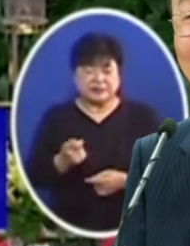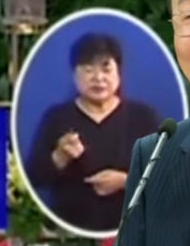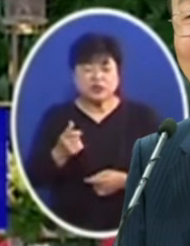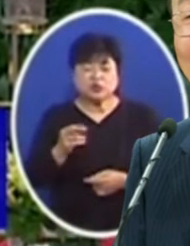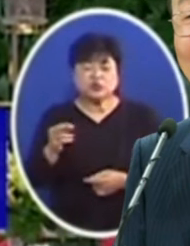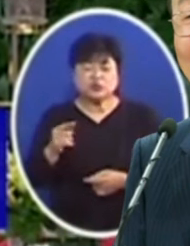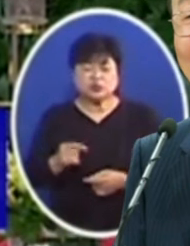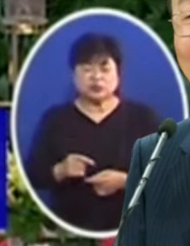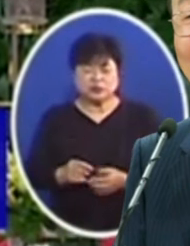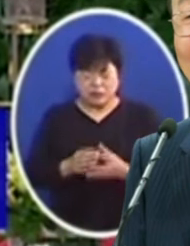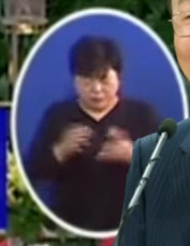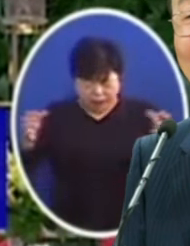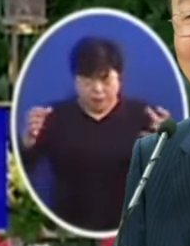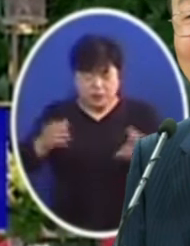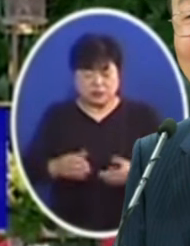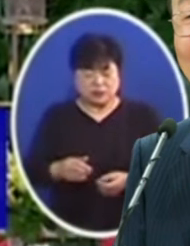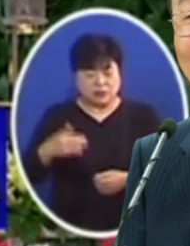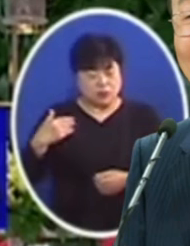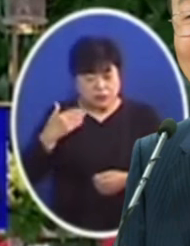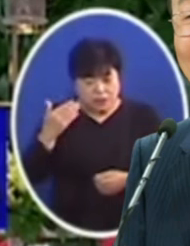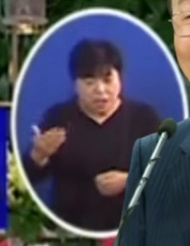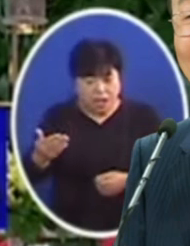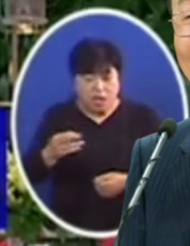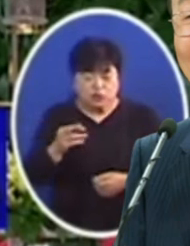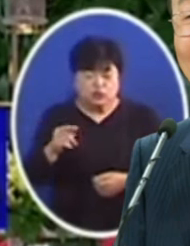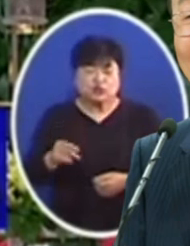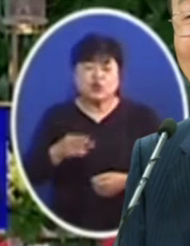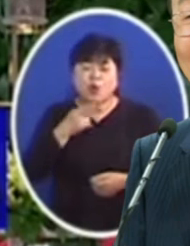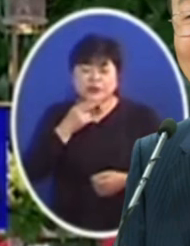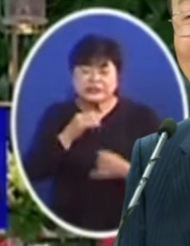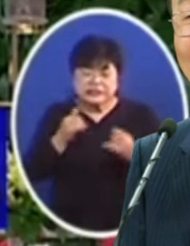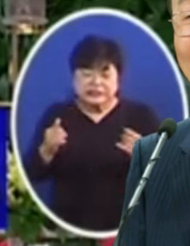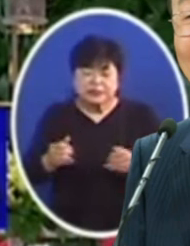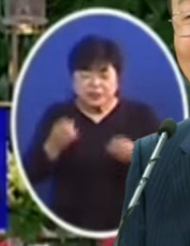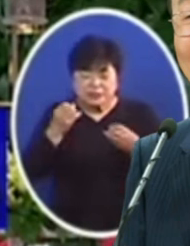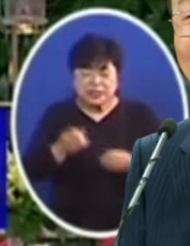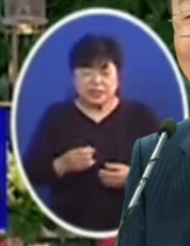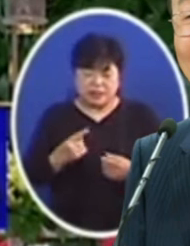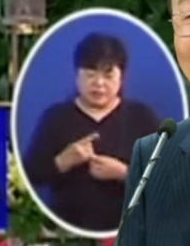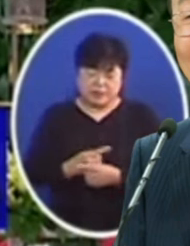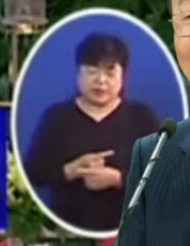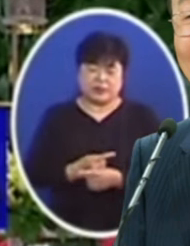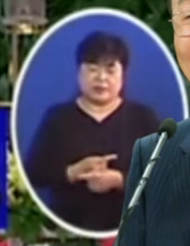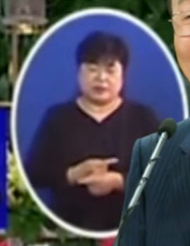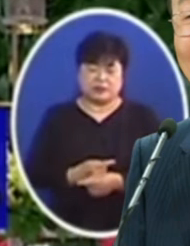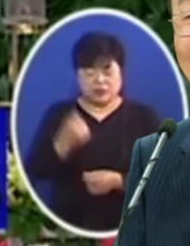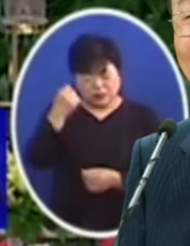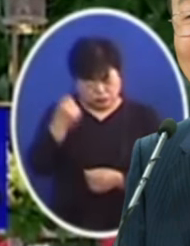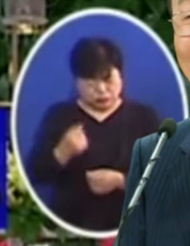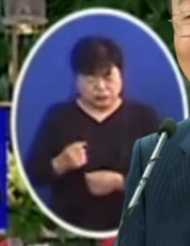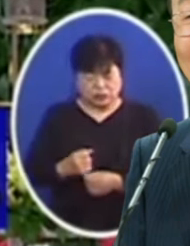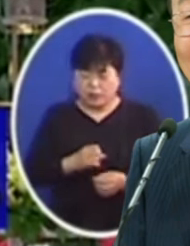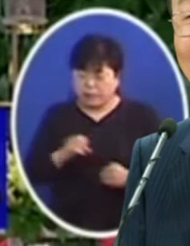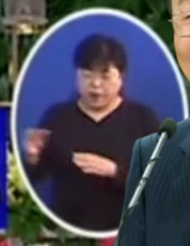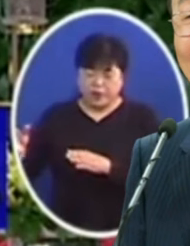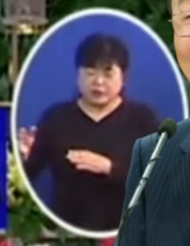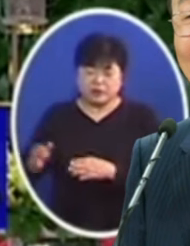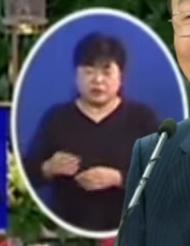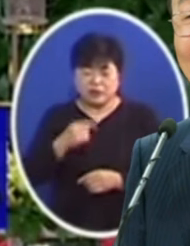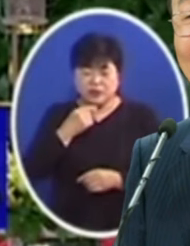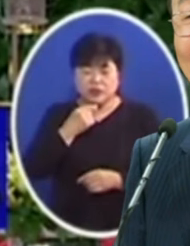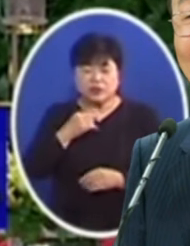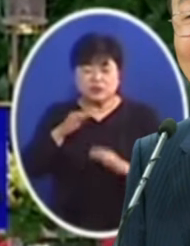덩어리에 퍼지는 것을 알지 못하느냐. 너희는 누룩 없는 자인데 새 덩어리가 되기 위하여 묵은 누룩을 내버리라. 우리의